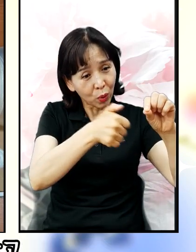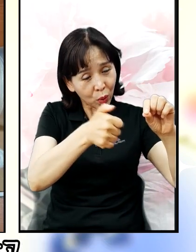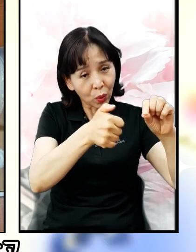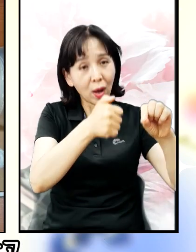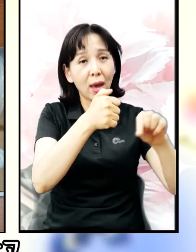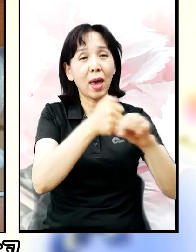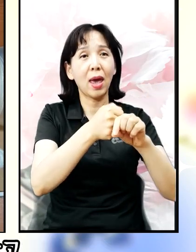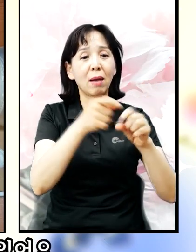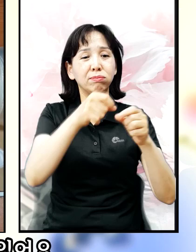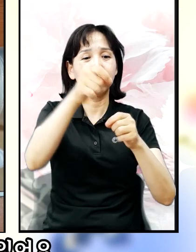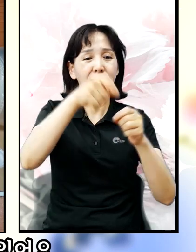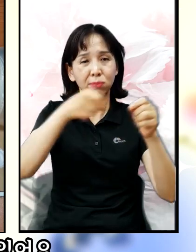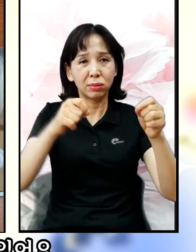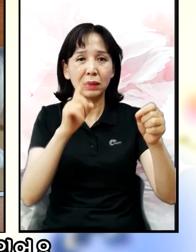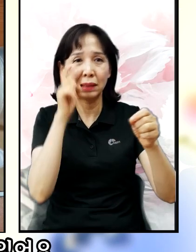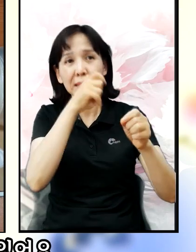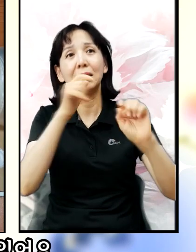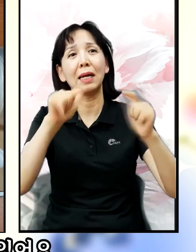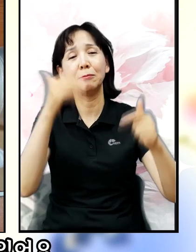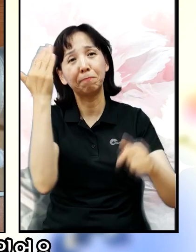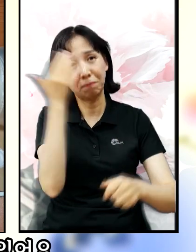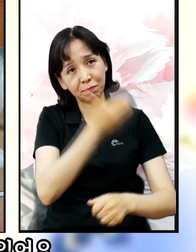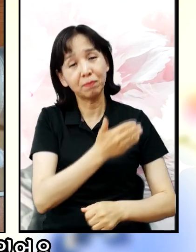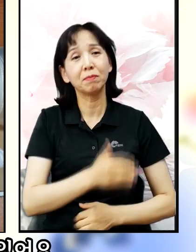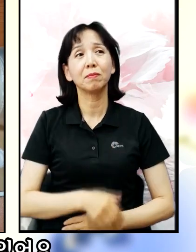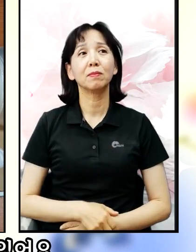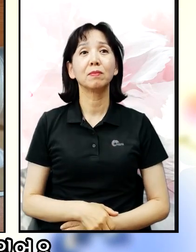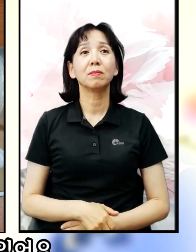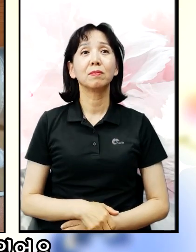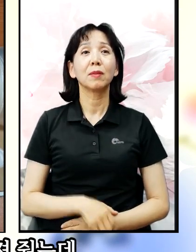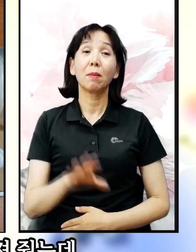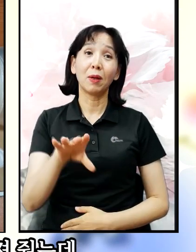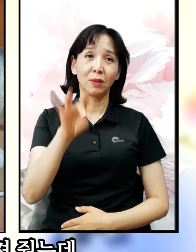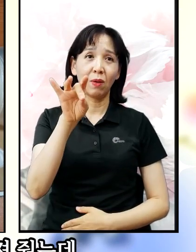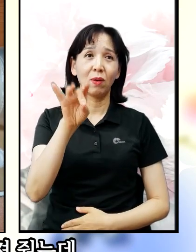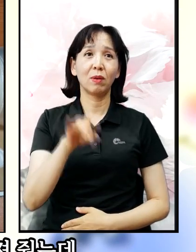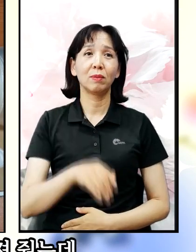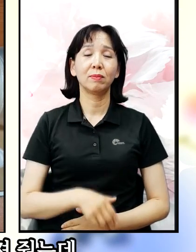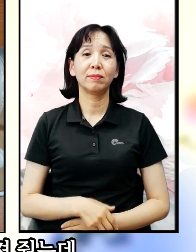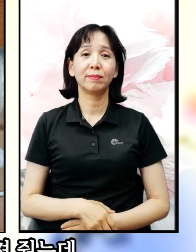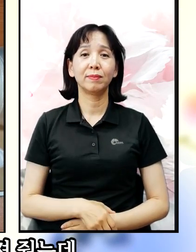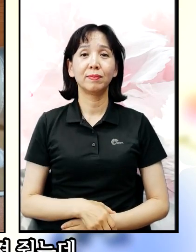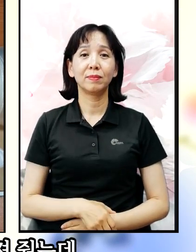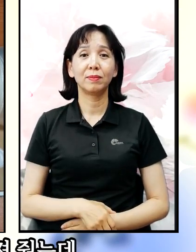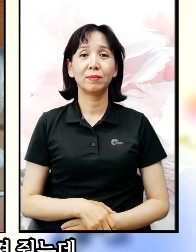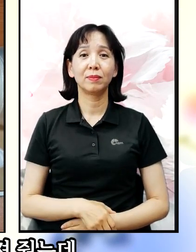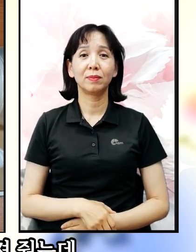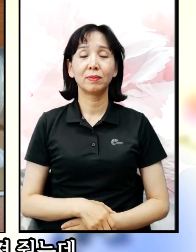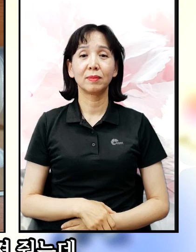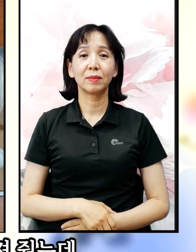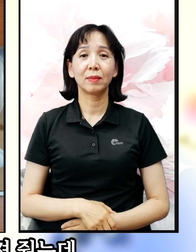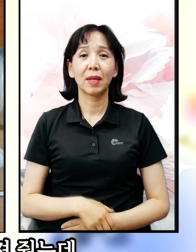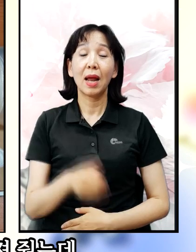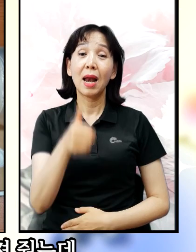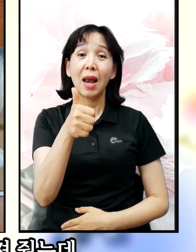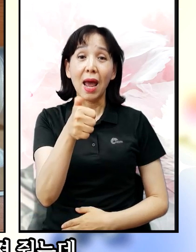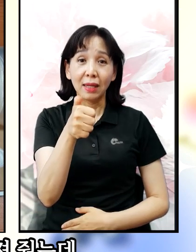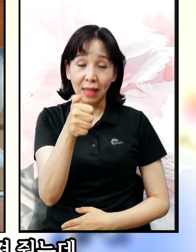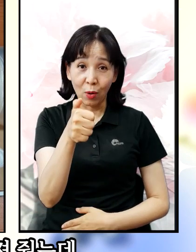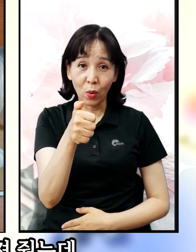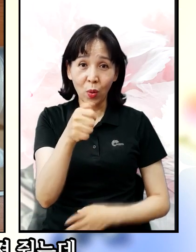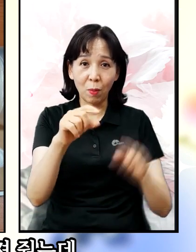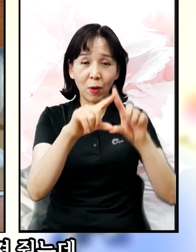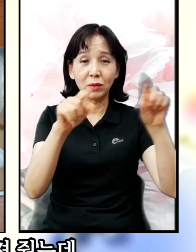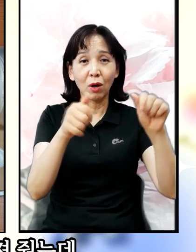그래야지 올이 풀리지가 않고 깔끔하게 작업을 하실 수가 있어요. 먼저 여기 이제